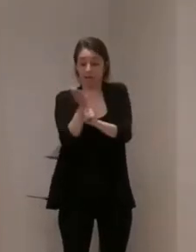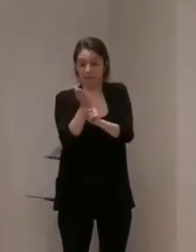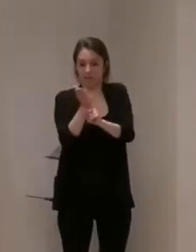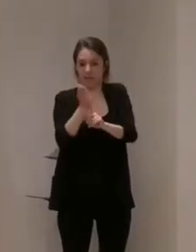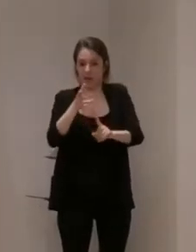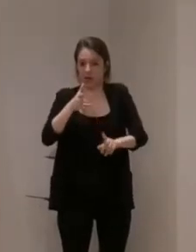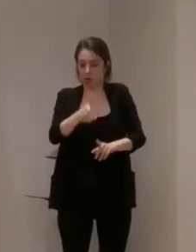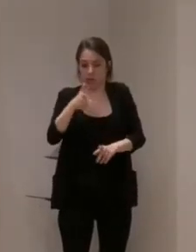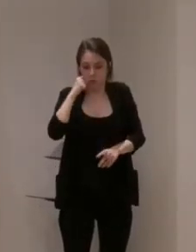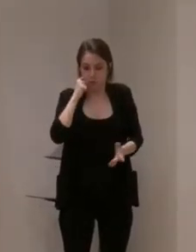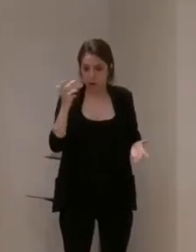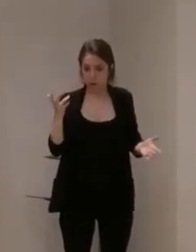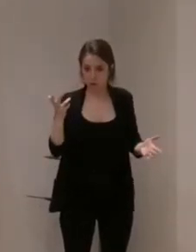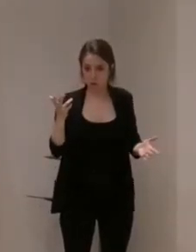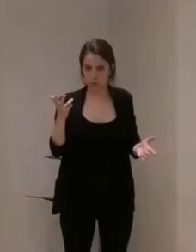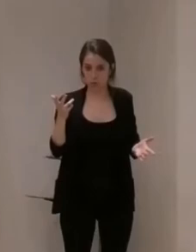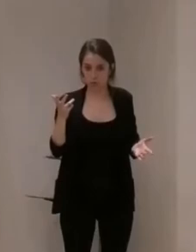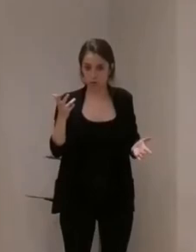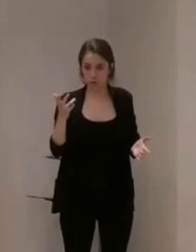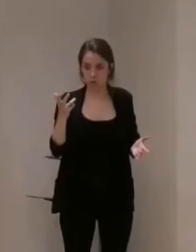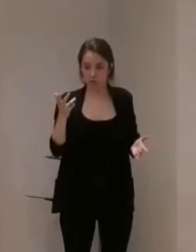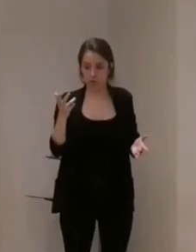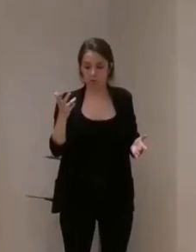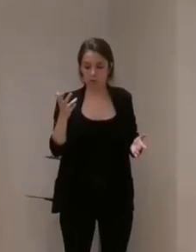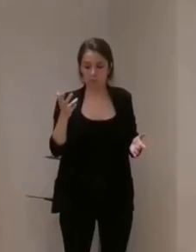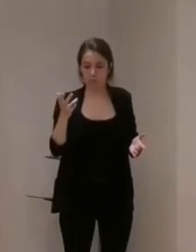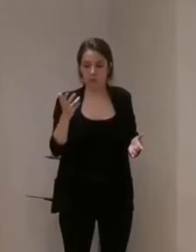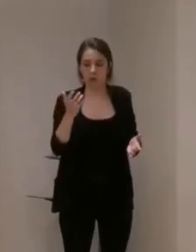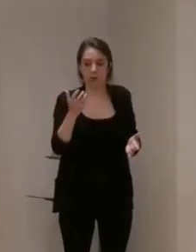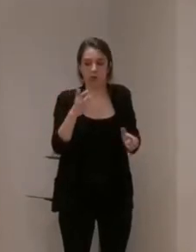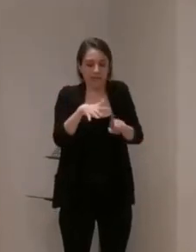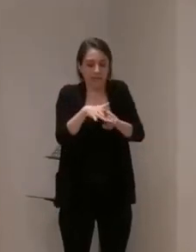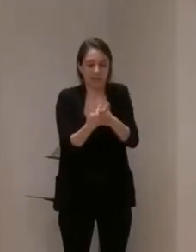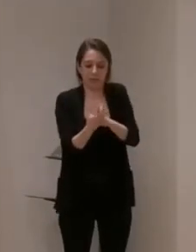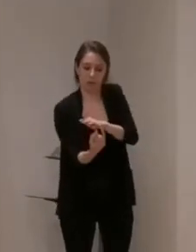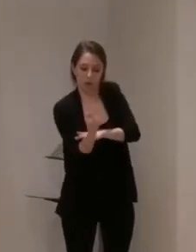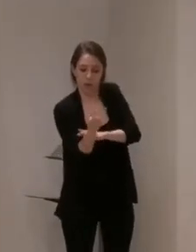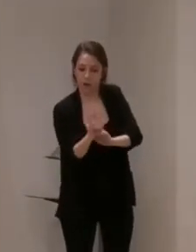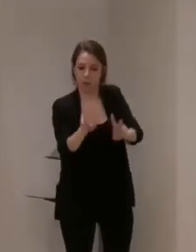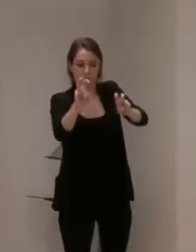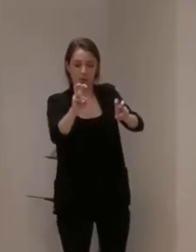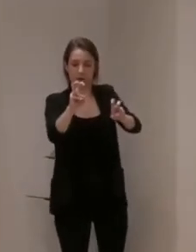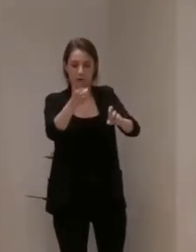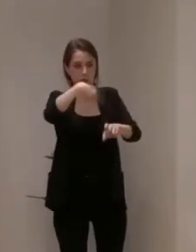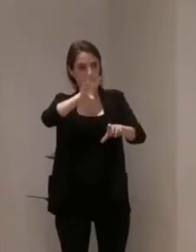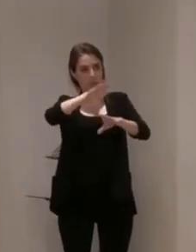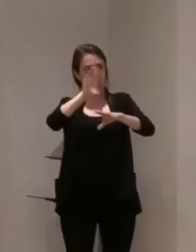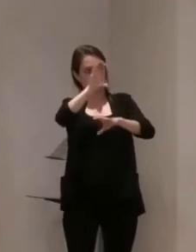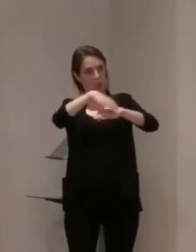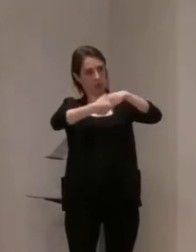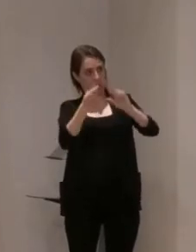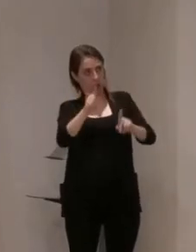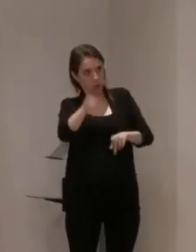els drets humans. Què passa? D'on surt aquesta situació? És que no estem en un estat democràtic? No.